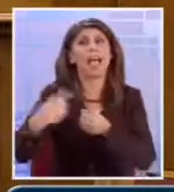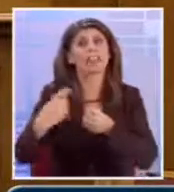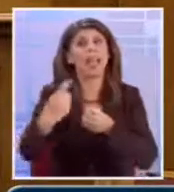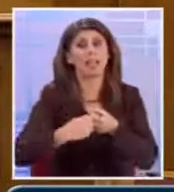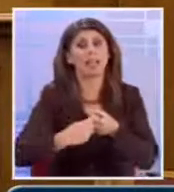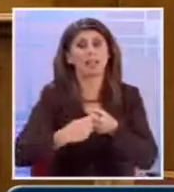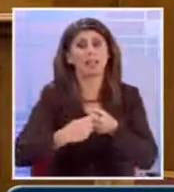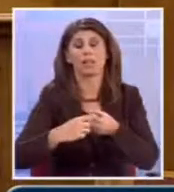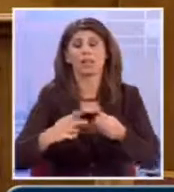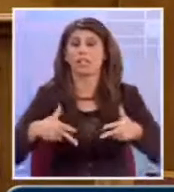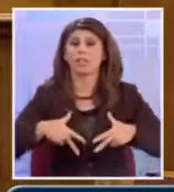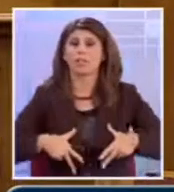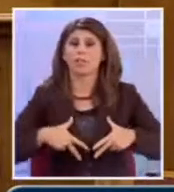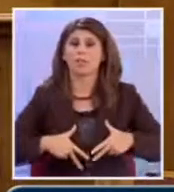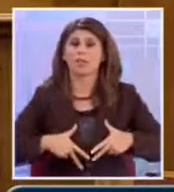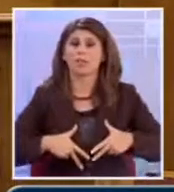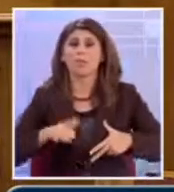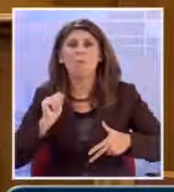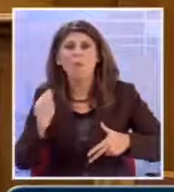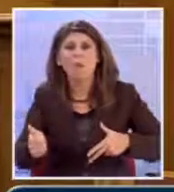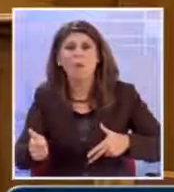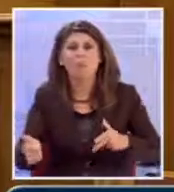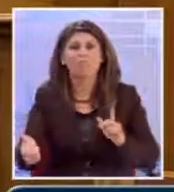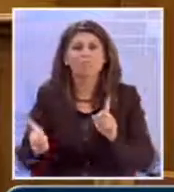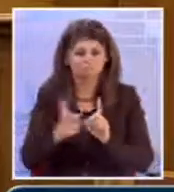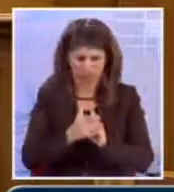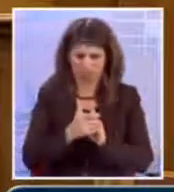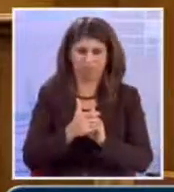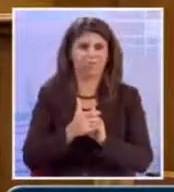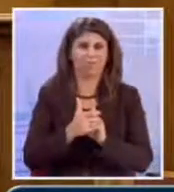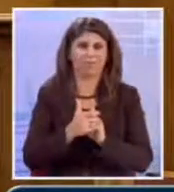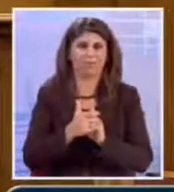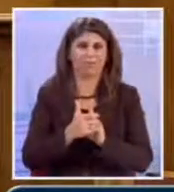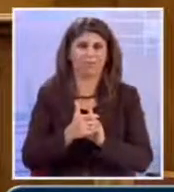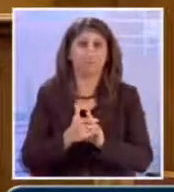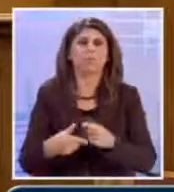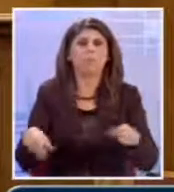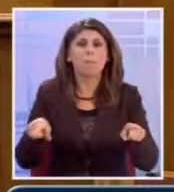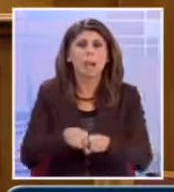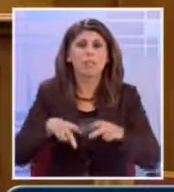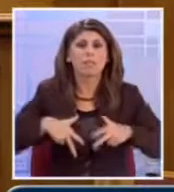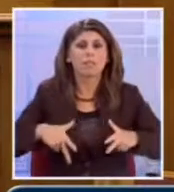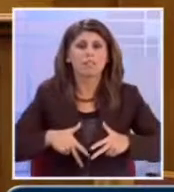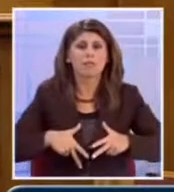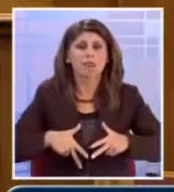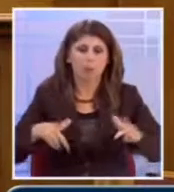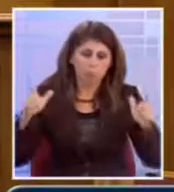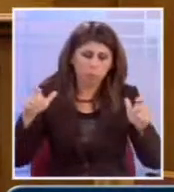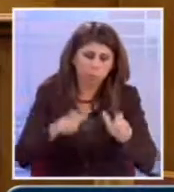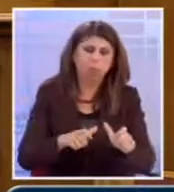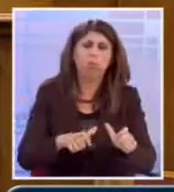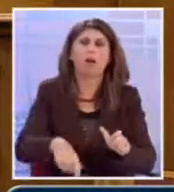Η κυβέρνηση αυτοπαγιδεύτηκε και παγίδευσε για τη χώρα. Διαφήμισε